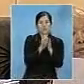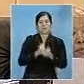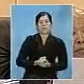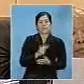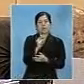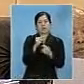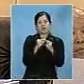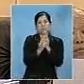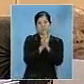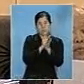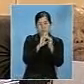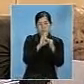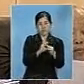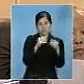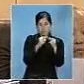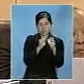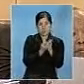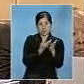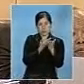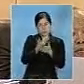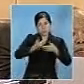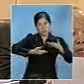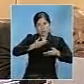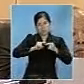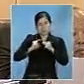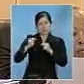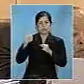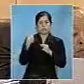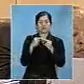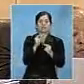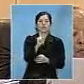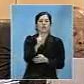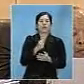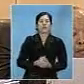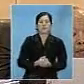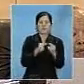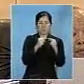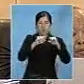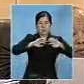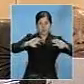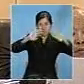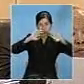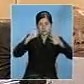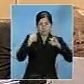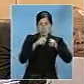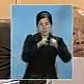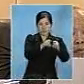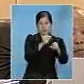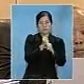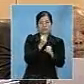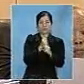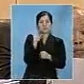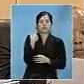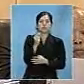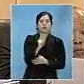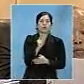ปรับเปลี่ยนการบริโภคเป็นอย่างไรแนวทางที่รัฐบาลทำงานควบคู่ไปด้วยก็คือการเพิ่มรายได้ให้ผู้มีรายได้น้อยเหล่